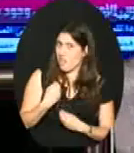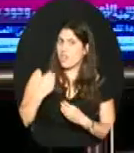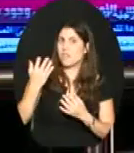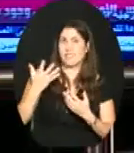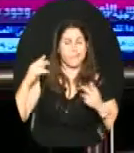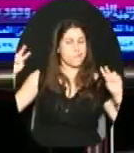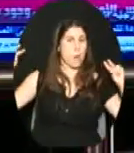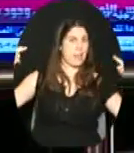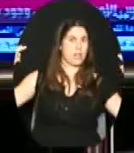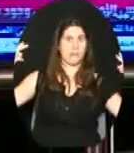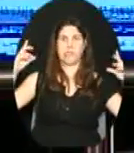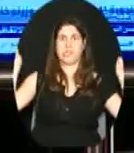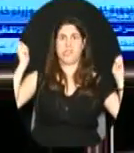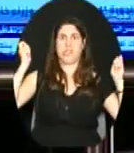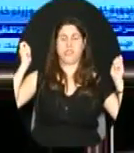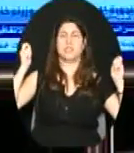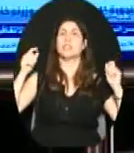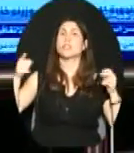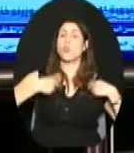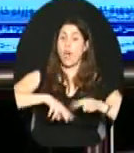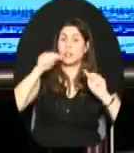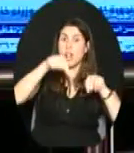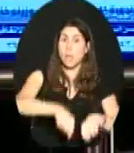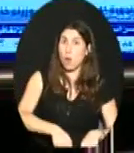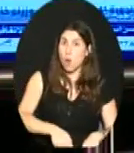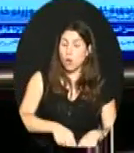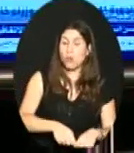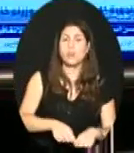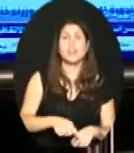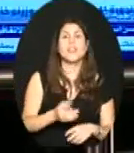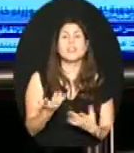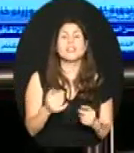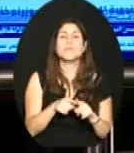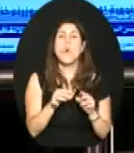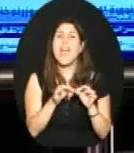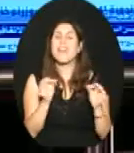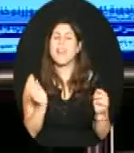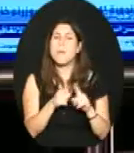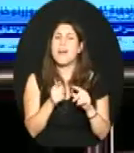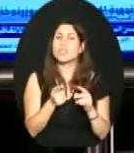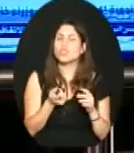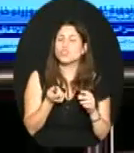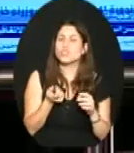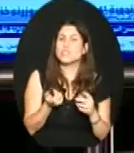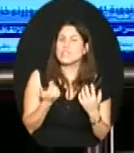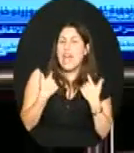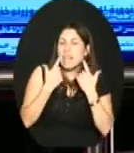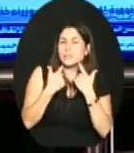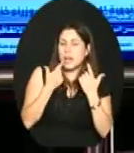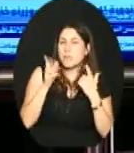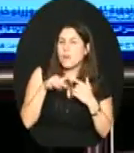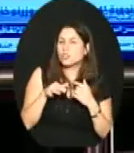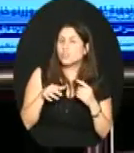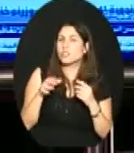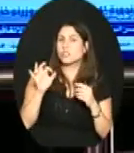מבטים משתאים כולל מלא שיושבים מאחריו. כשהוא חזר לפה, הייתי אומר, החל פוטש אינטרנטי, ממש מסע הסברה, גם של אנשי